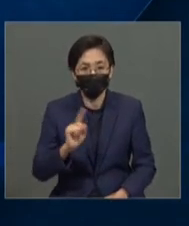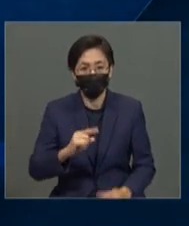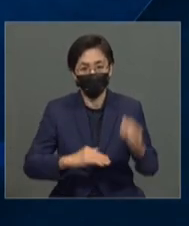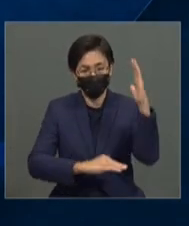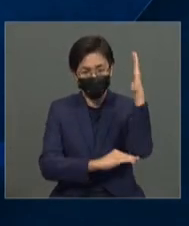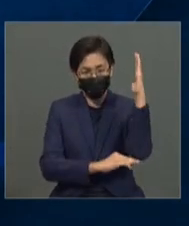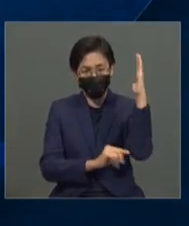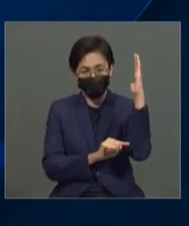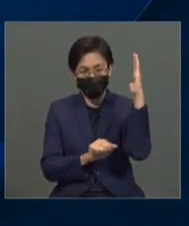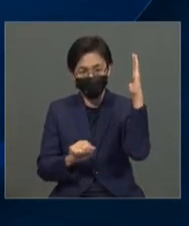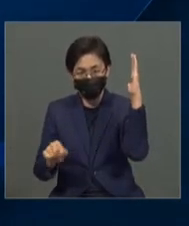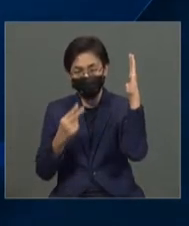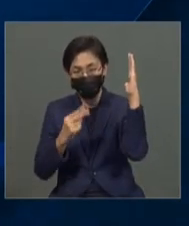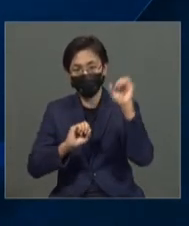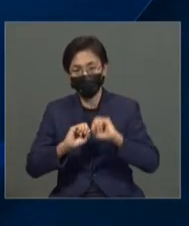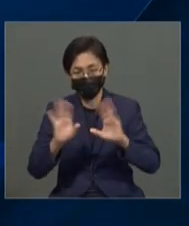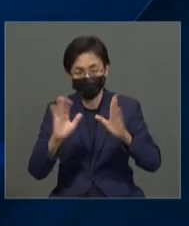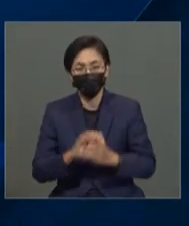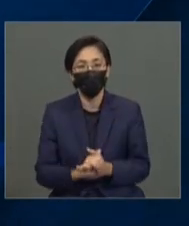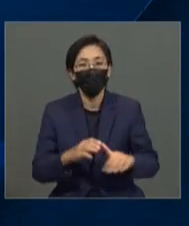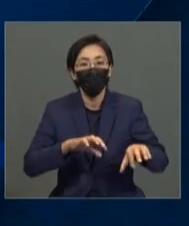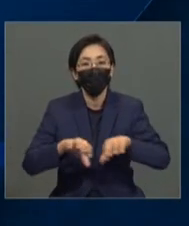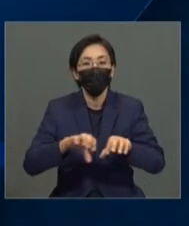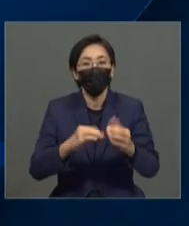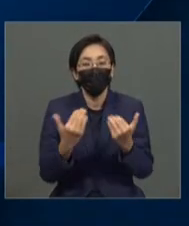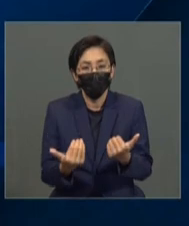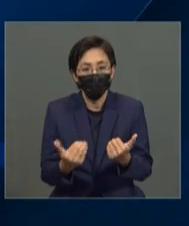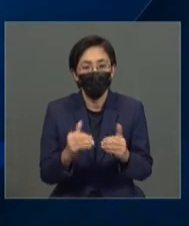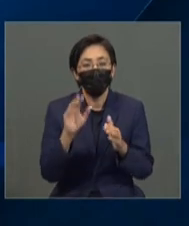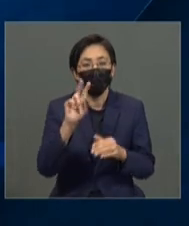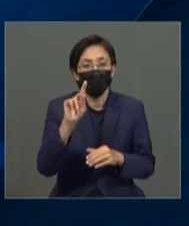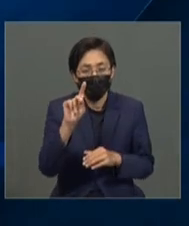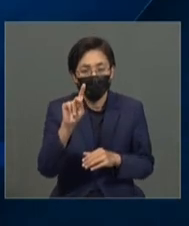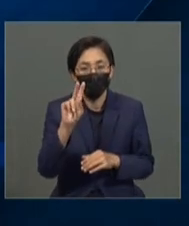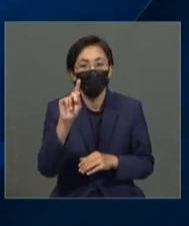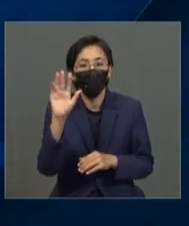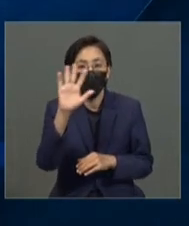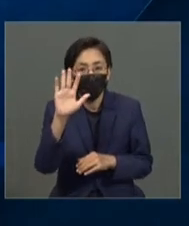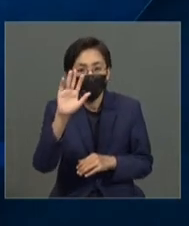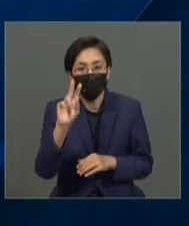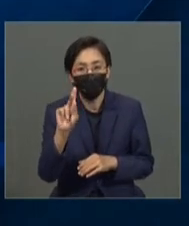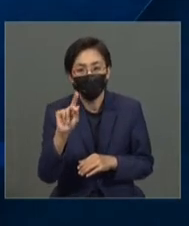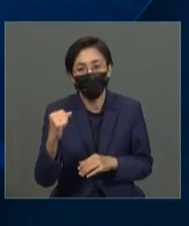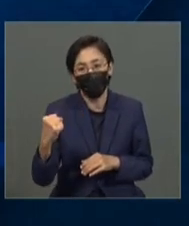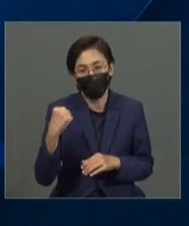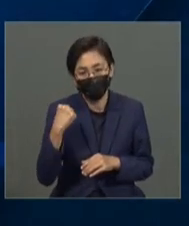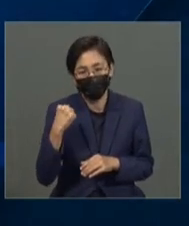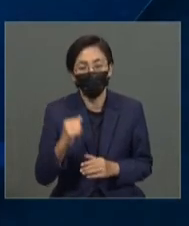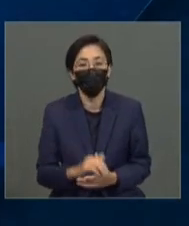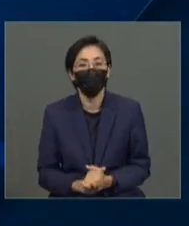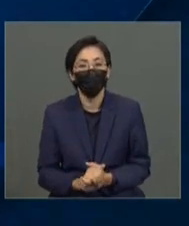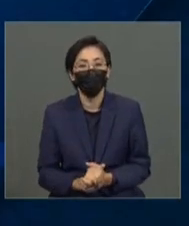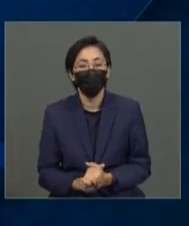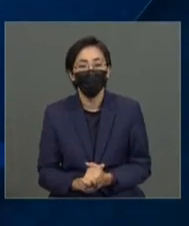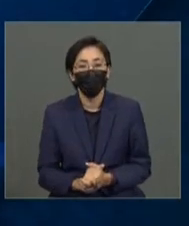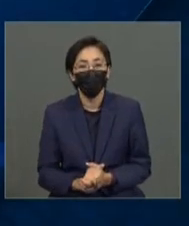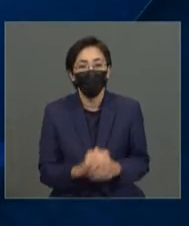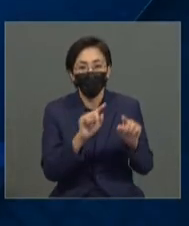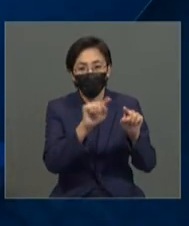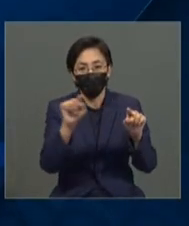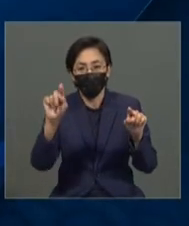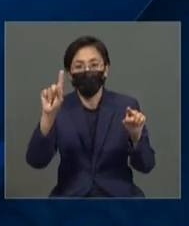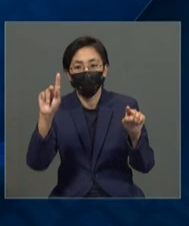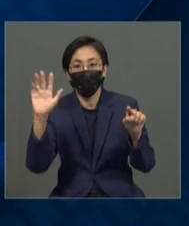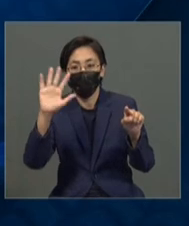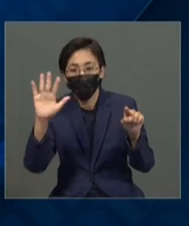นได้ชัดการจัดการเนี่ยนะคะตอนนี้เราแยกเขียวเป็นเขียวอ่อนเขียวแก่ค่ะเพราะว่าเราพบว่าบางครั้ง